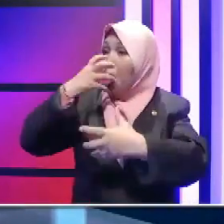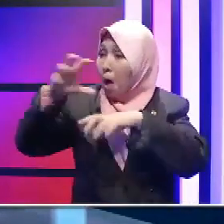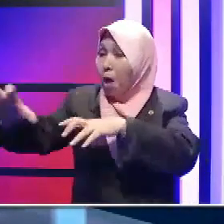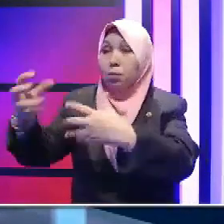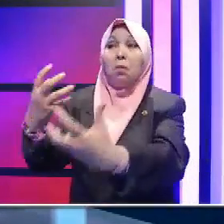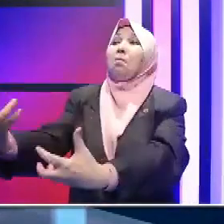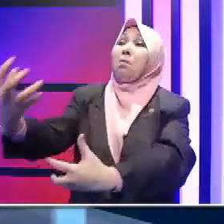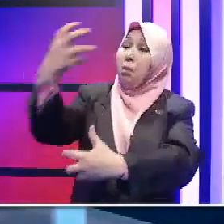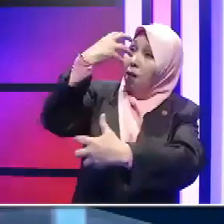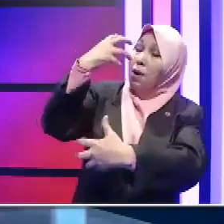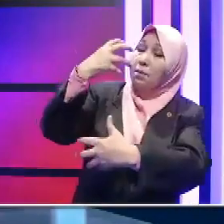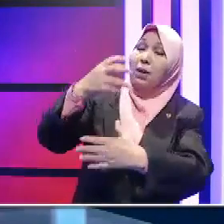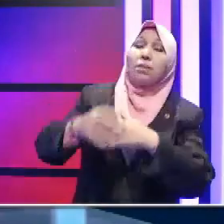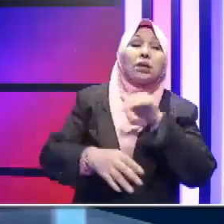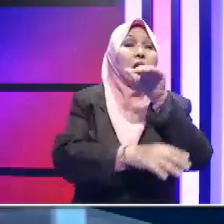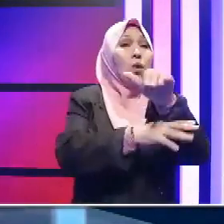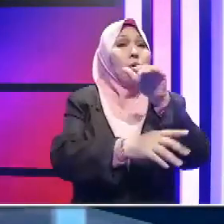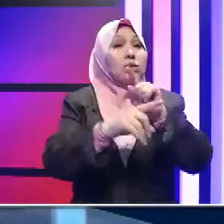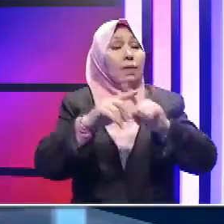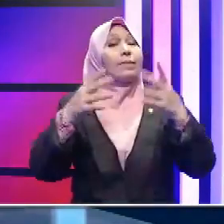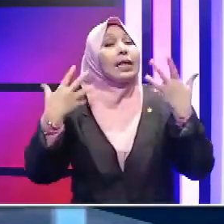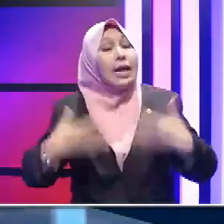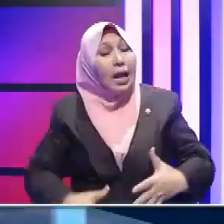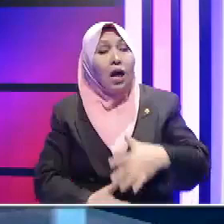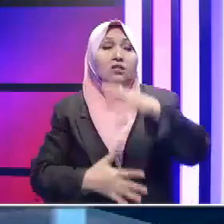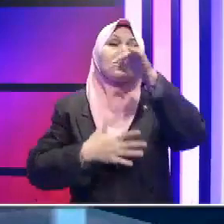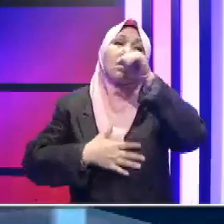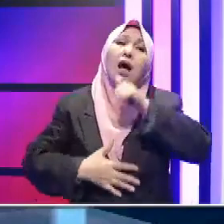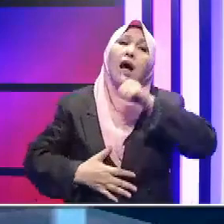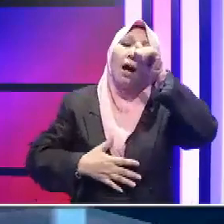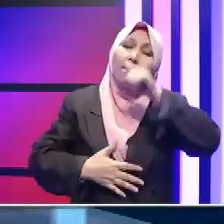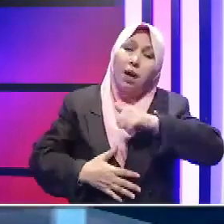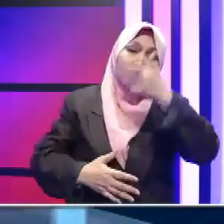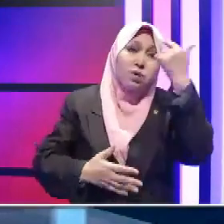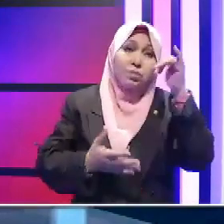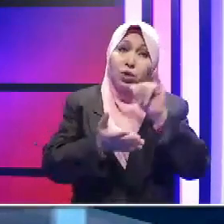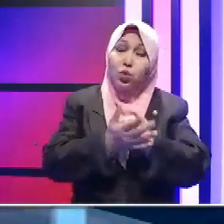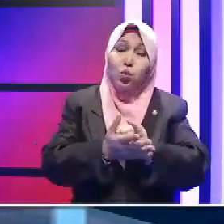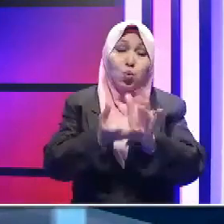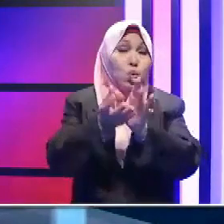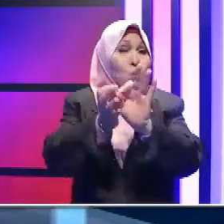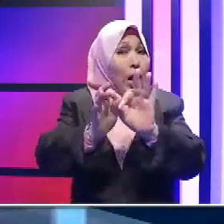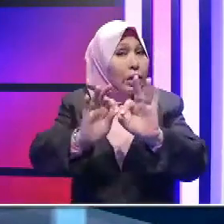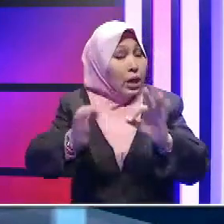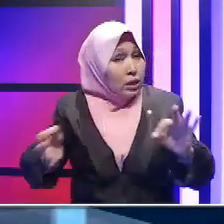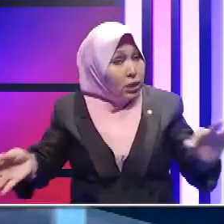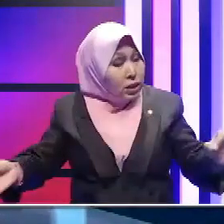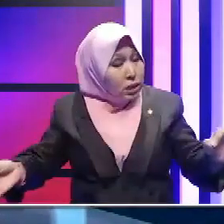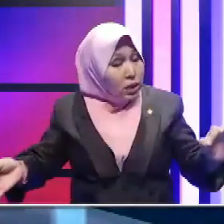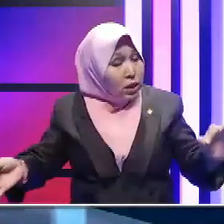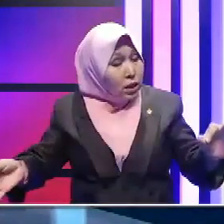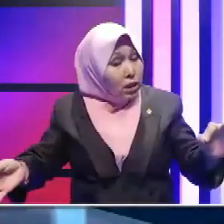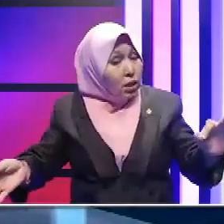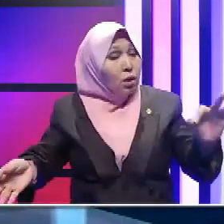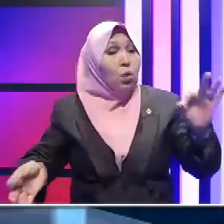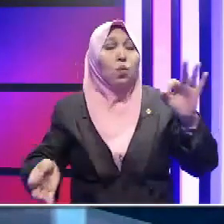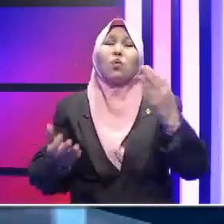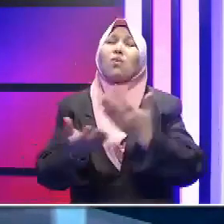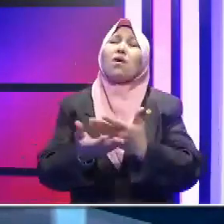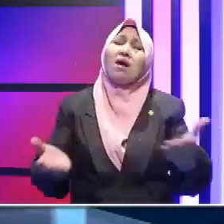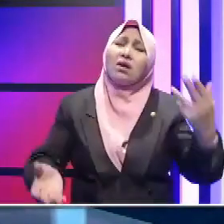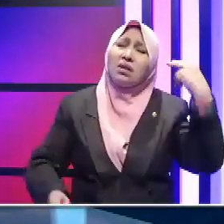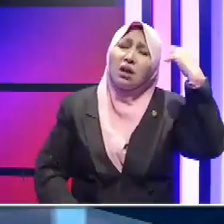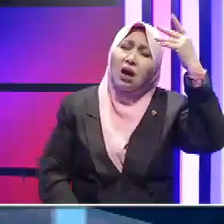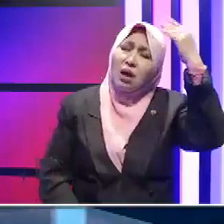Nabi Yunus Baginda berdakwah tetapi hilang kesabaran Hai sebagai itu ayat ini fashbir laptop kamera big wahai Nabi